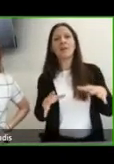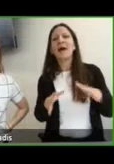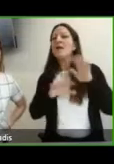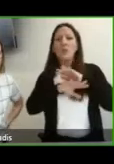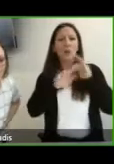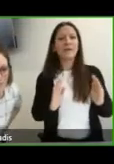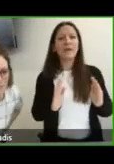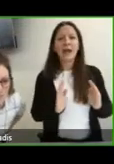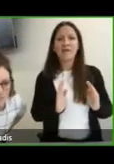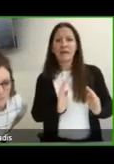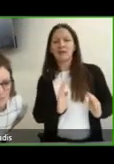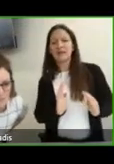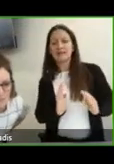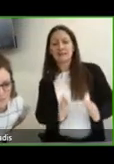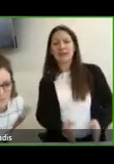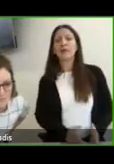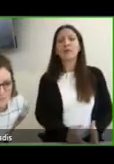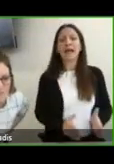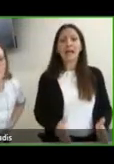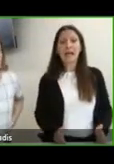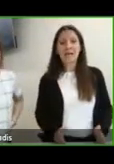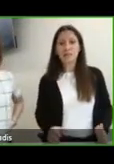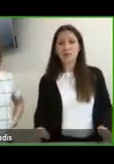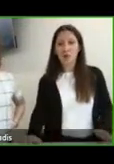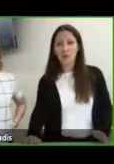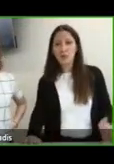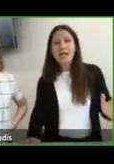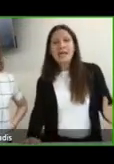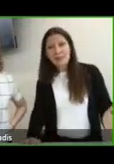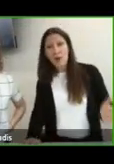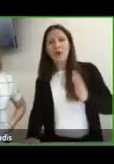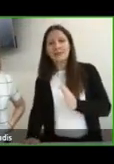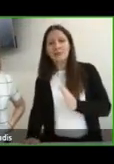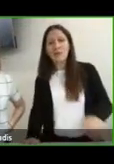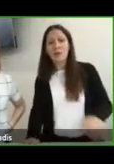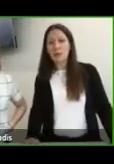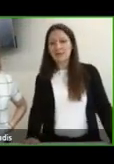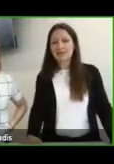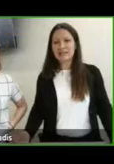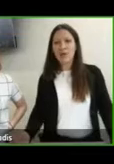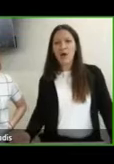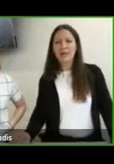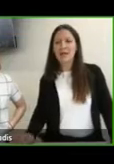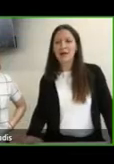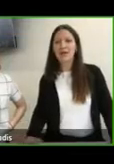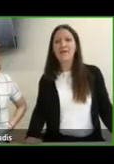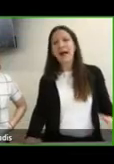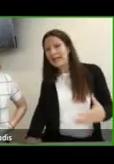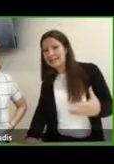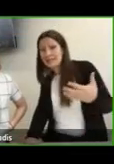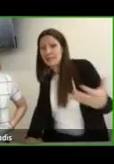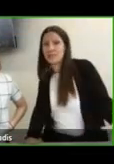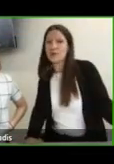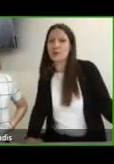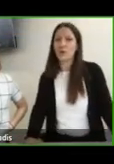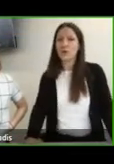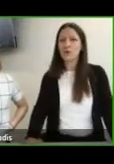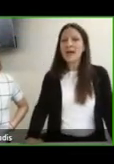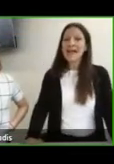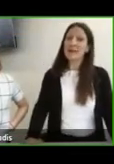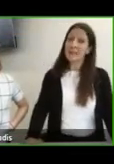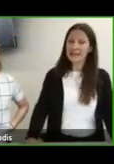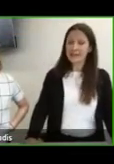voici comment, premier lien avec l'intelligence artificielle au niveau de la création du contenu. Si on continue notre petite histoire maintenant et qu'on va vers la diffusion de